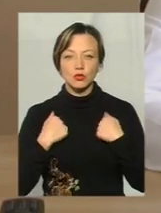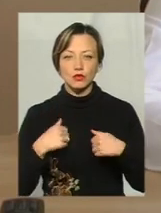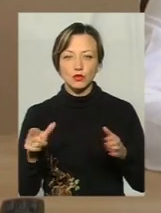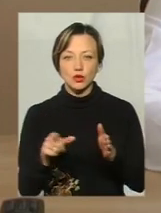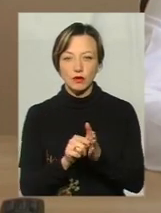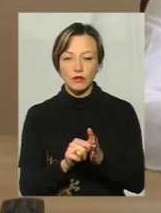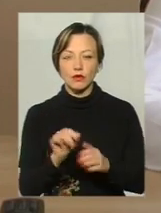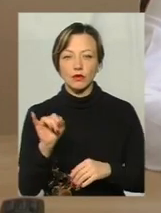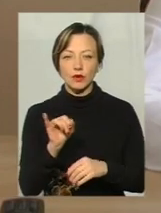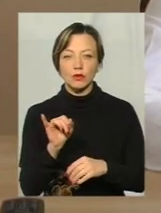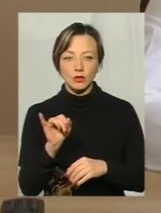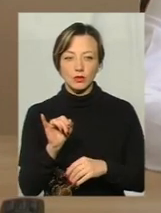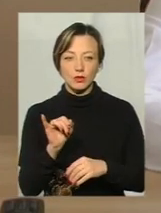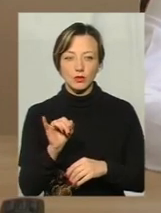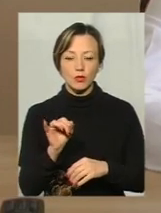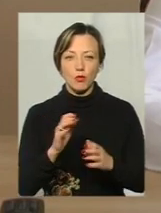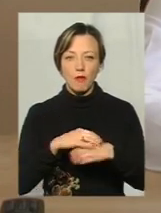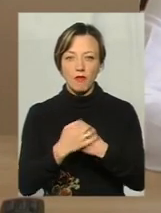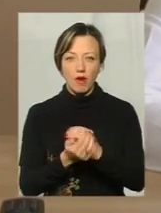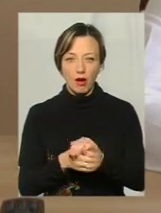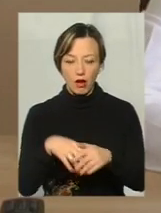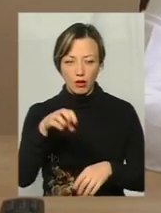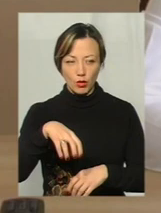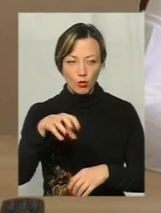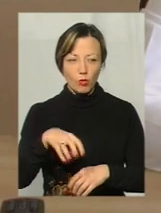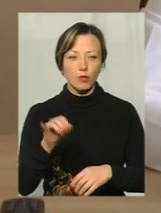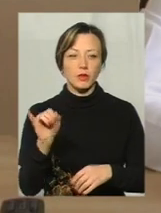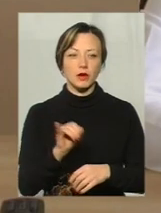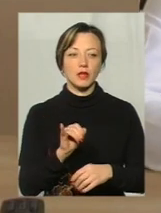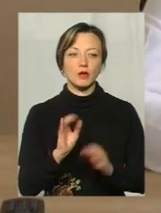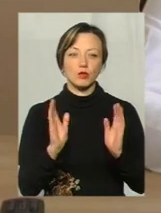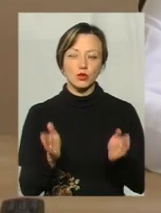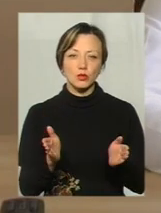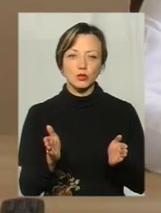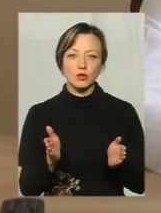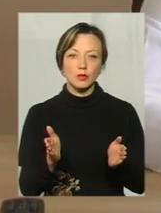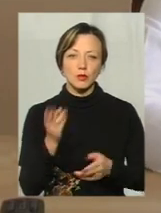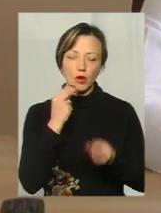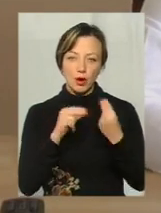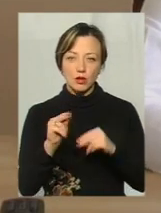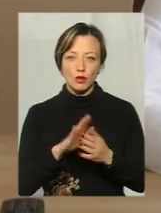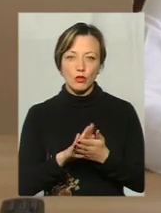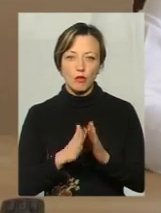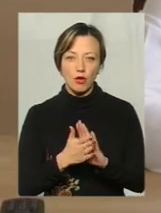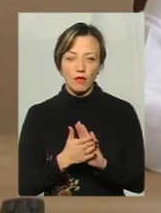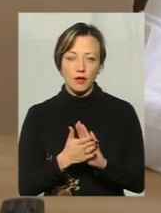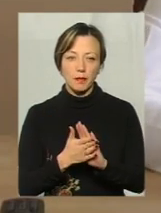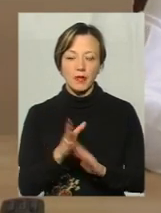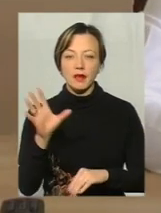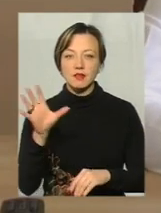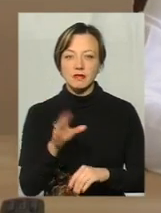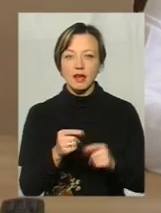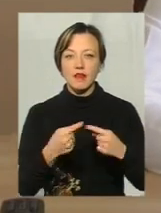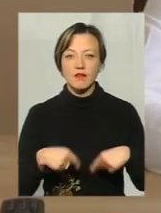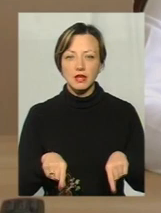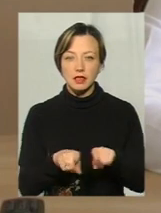з туалетом і умивальником, і будуть значно покращені умови. Все відділення